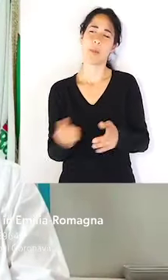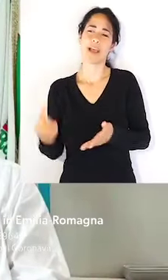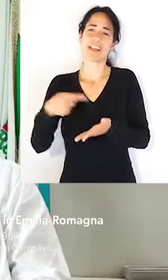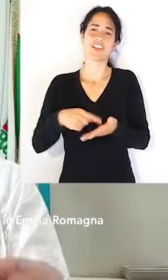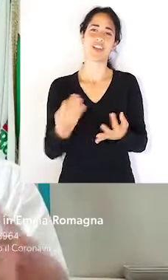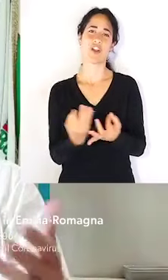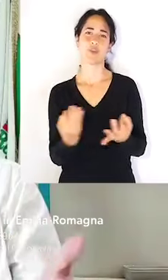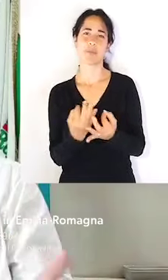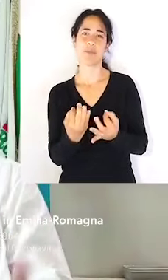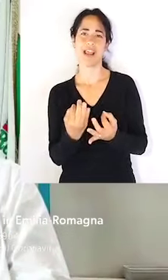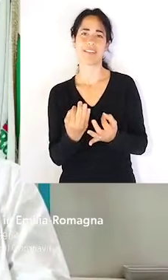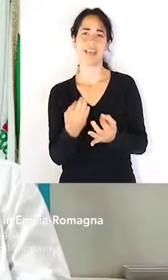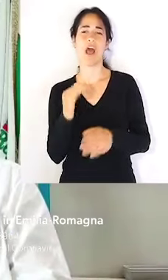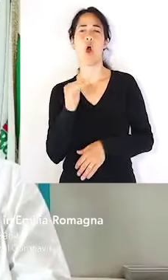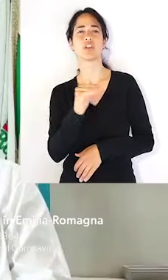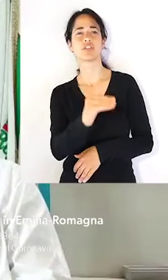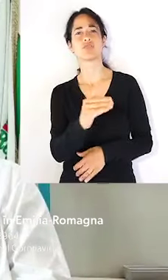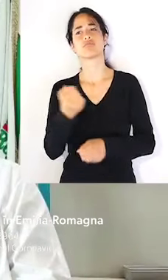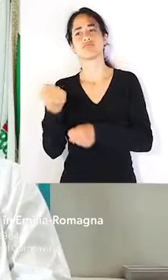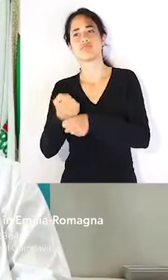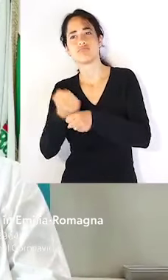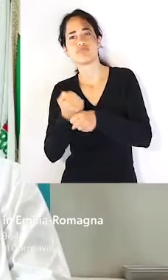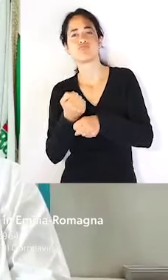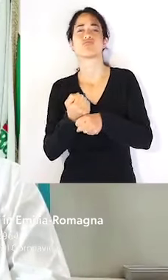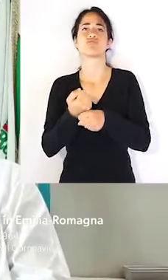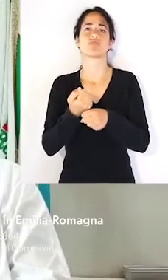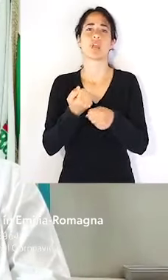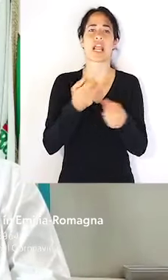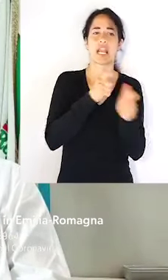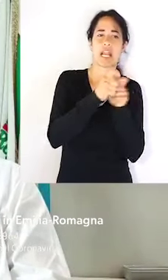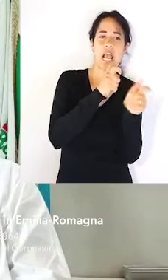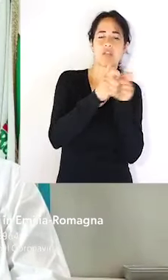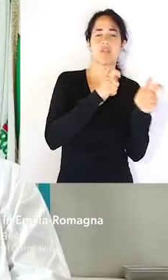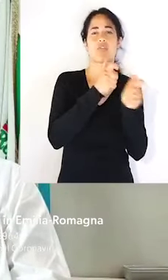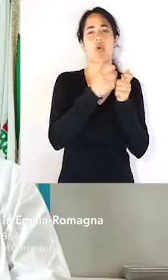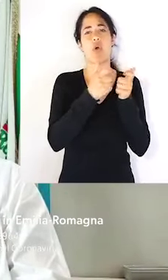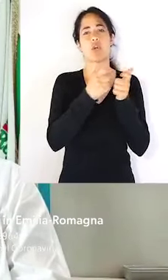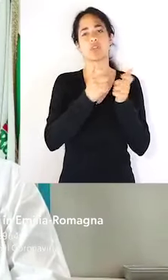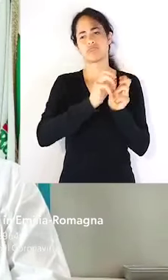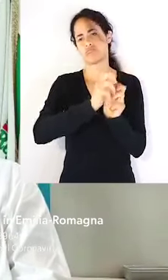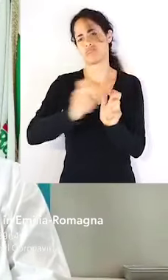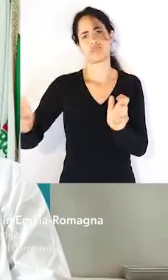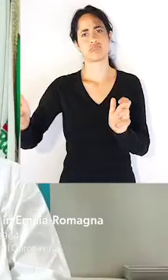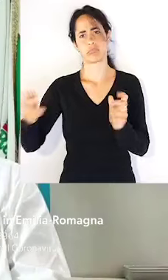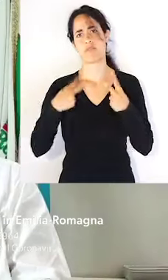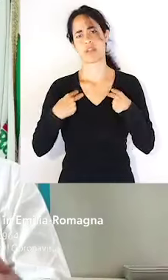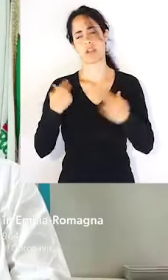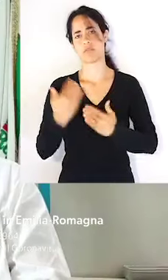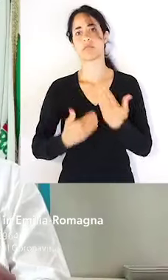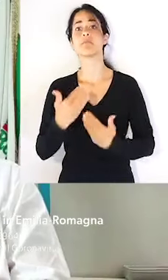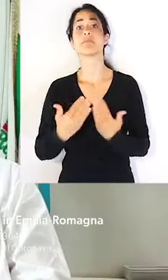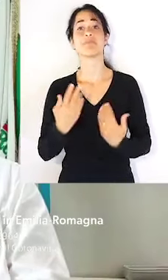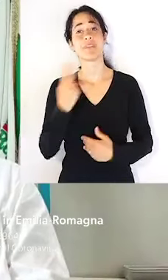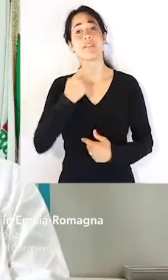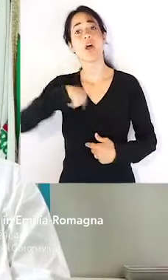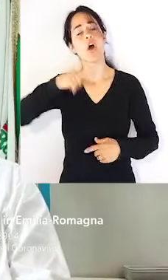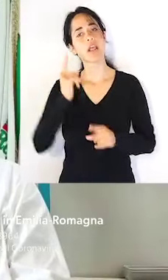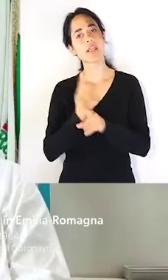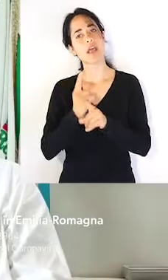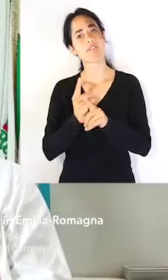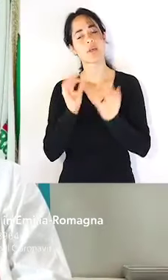la loro normalità, nell'ambito lavorativo, nell'ambito delle relazioni interpersonali. Noi